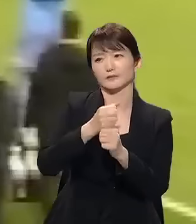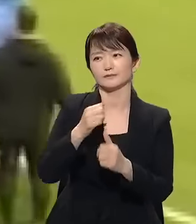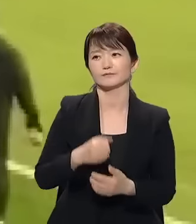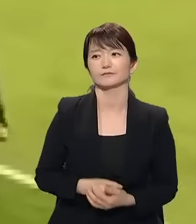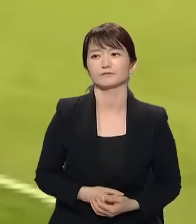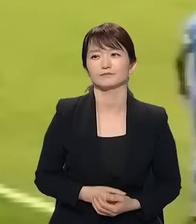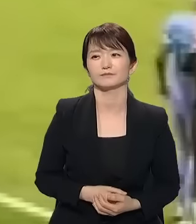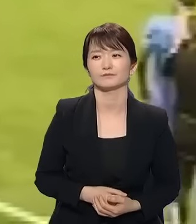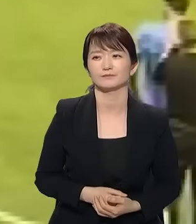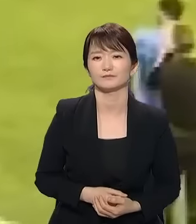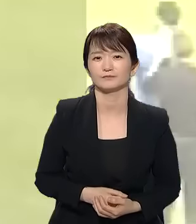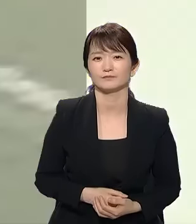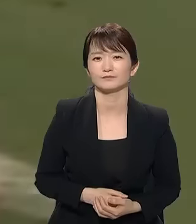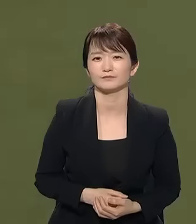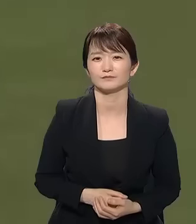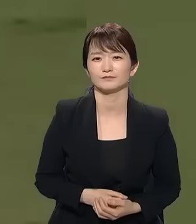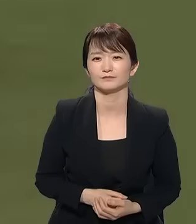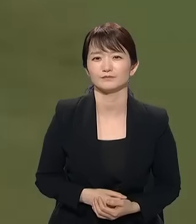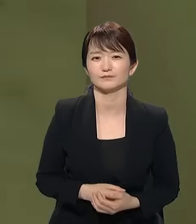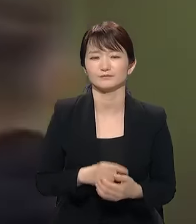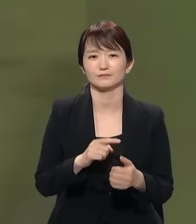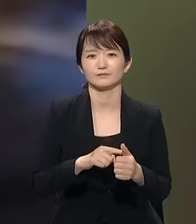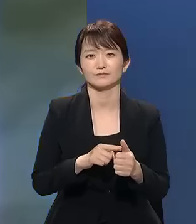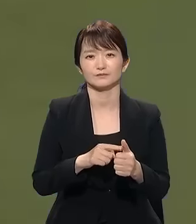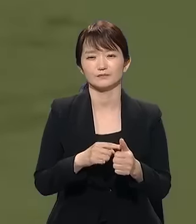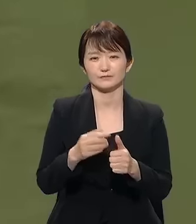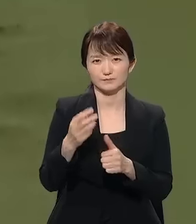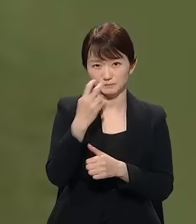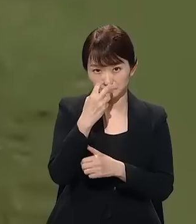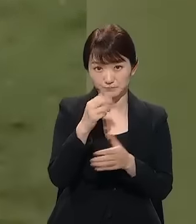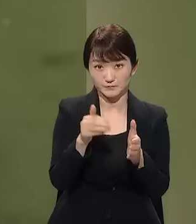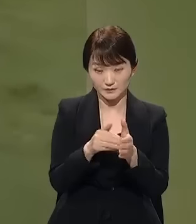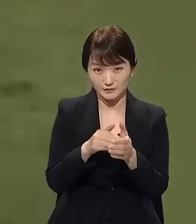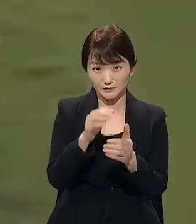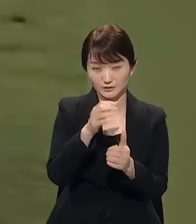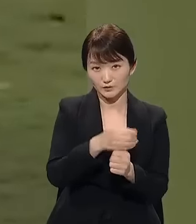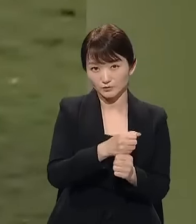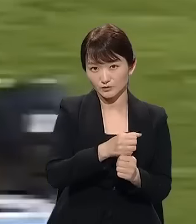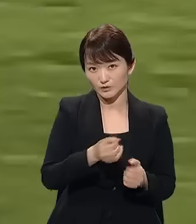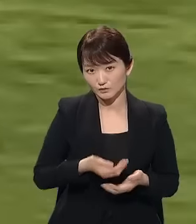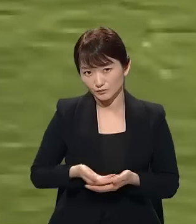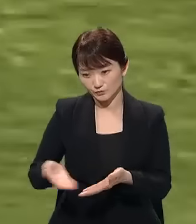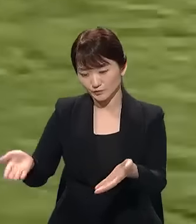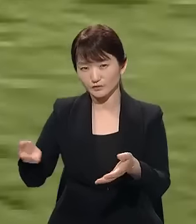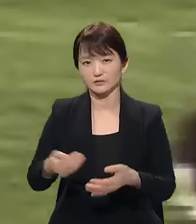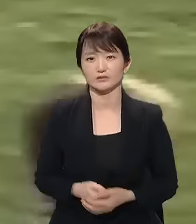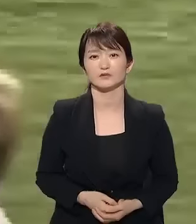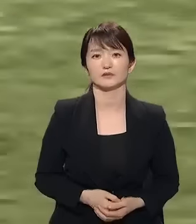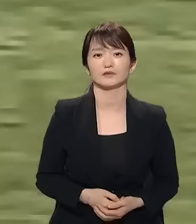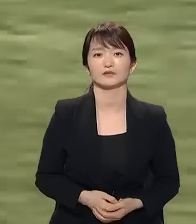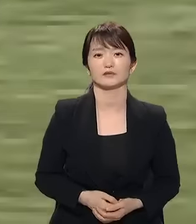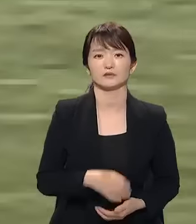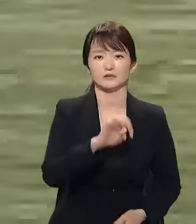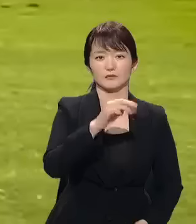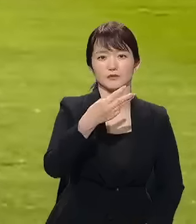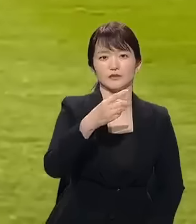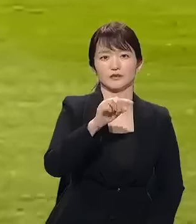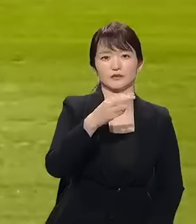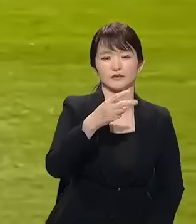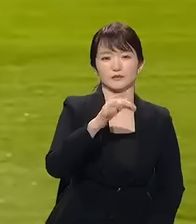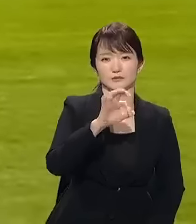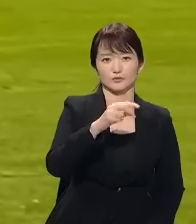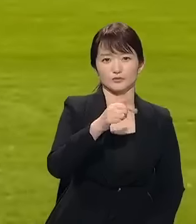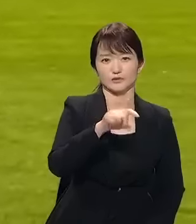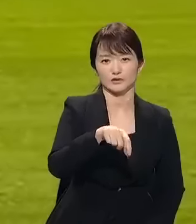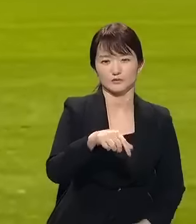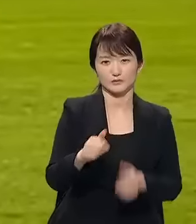뭐죠? 아, 야. 네, 다행히 녀석은 검역을 마치고 무사히 풀려났다고 하고요. 참고로 홈팀이었던 필라델피아 유니언은